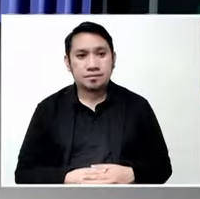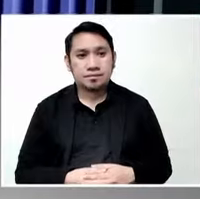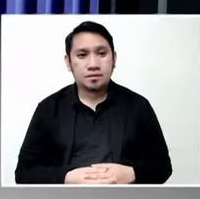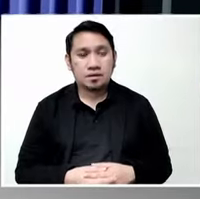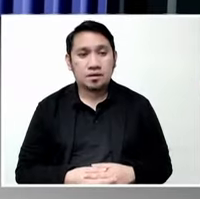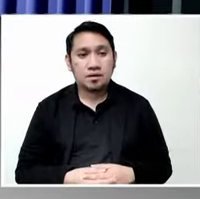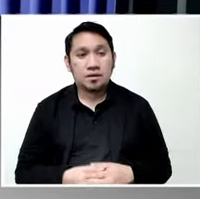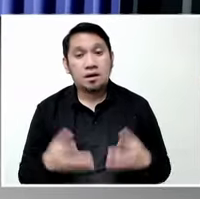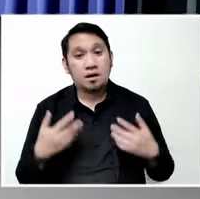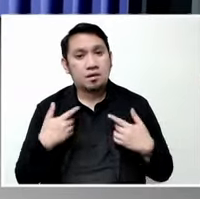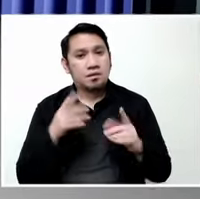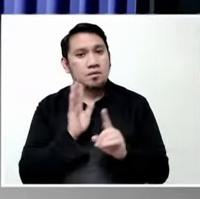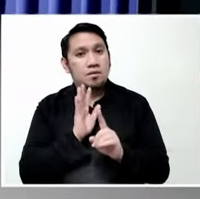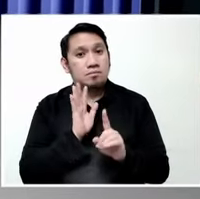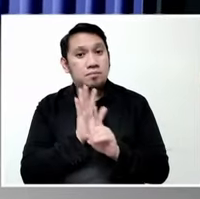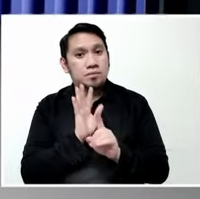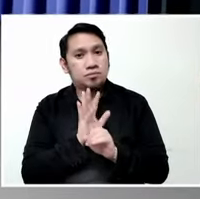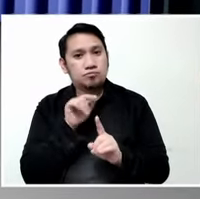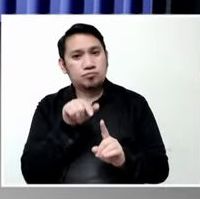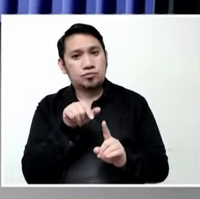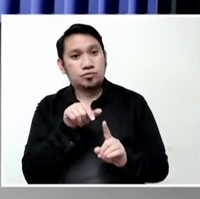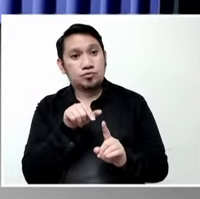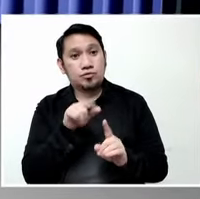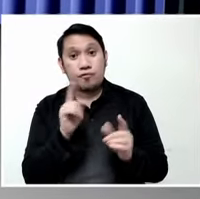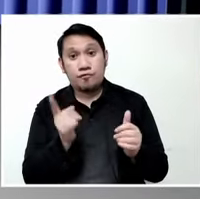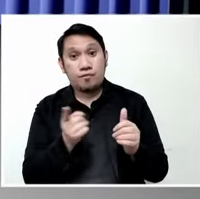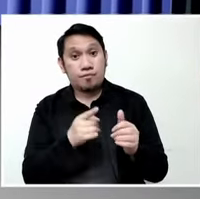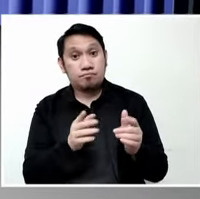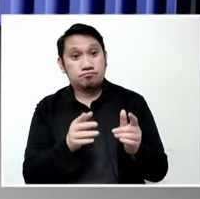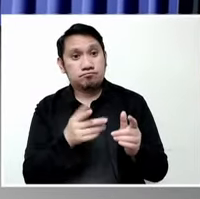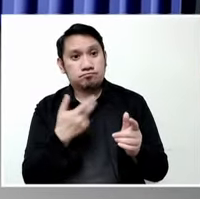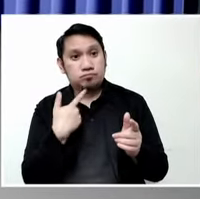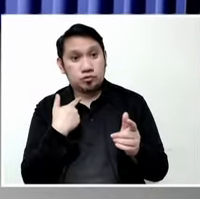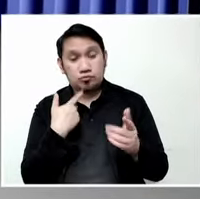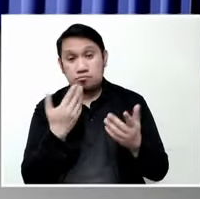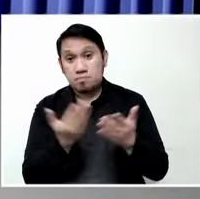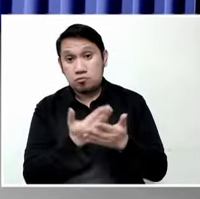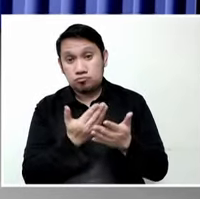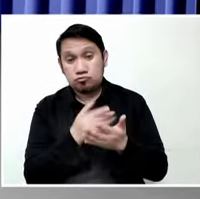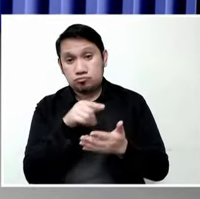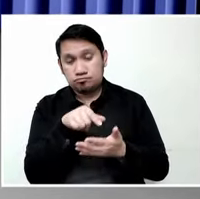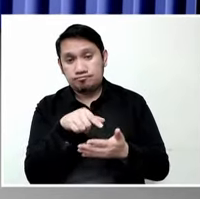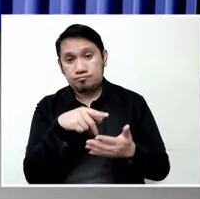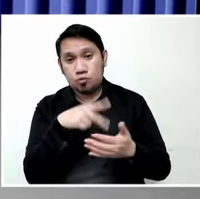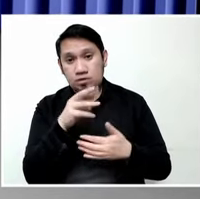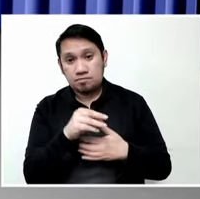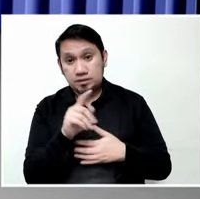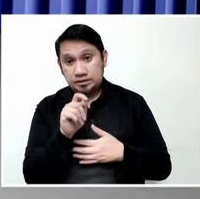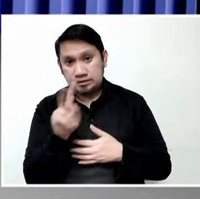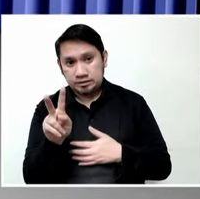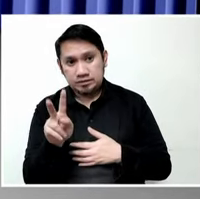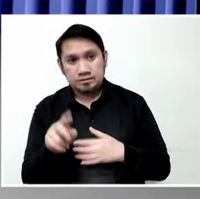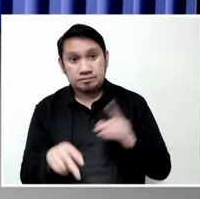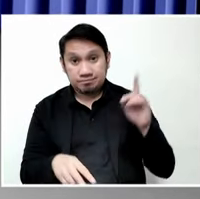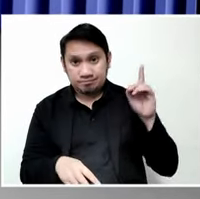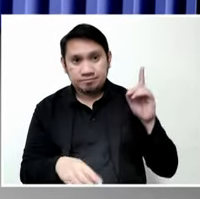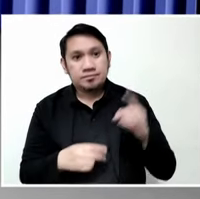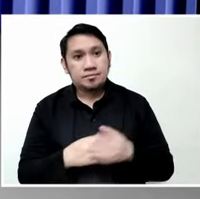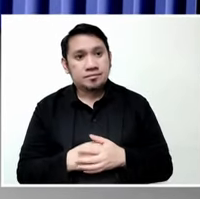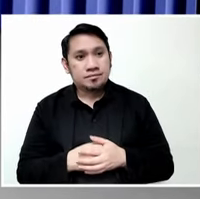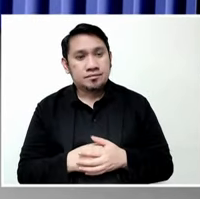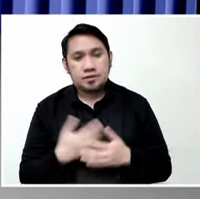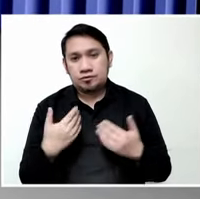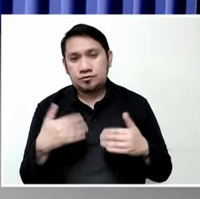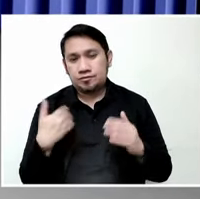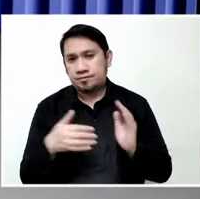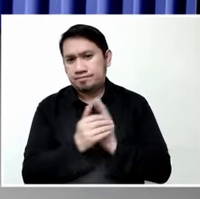Umani na papuri ang unang episode ng much-awaited series ni Arjo Ataide na Catlea Killer. Babandera rin ang husay ni